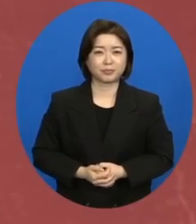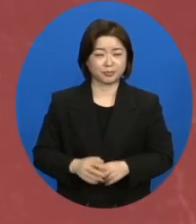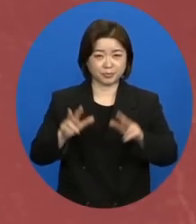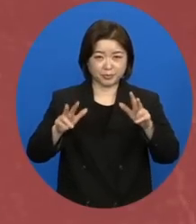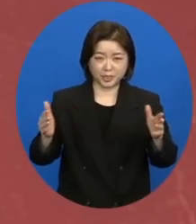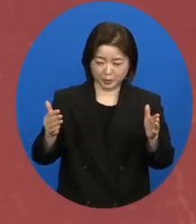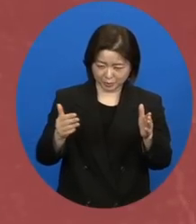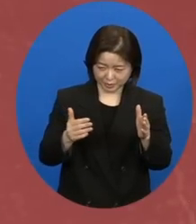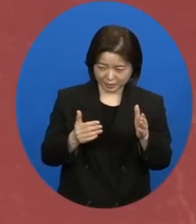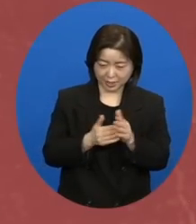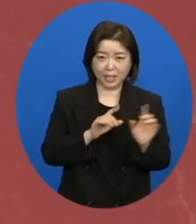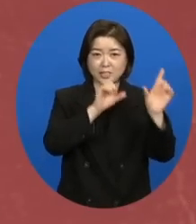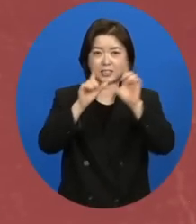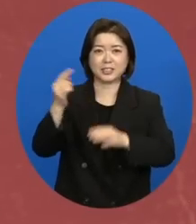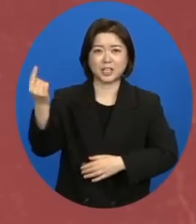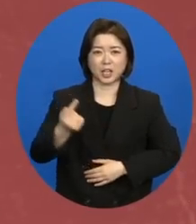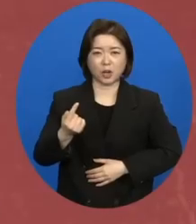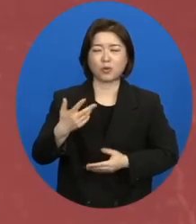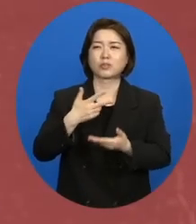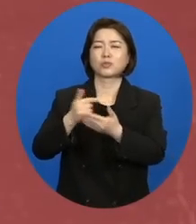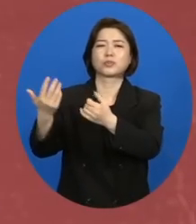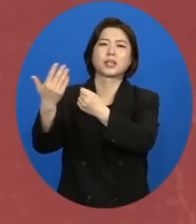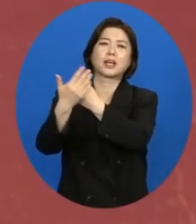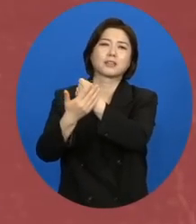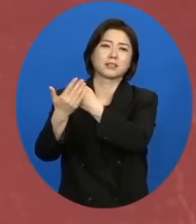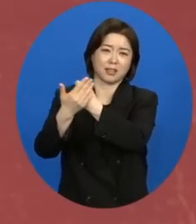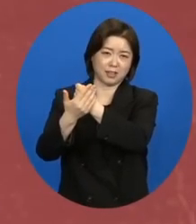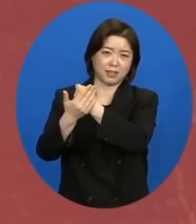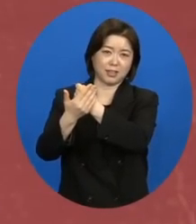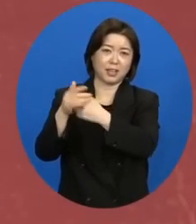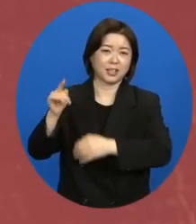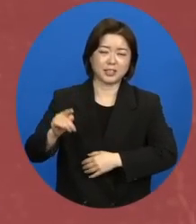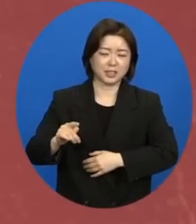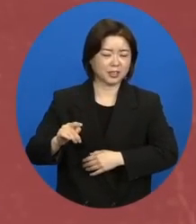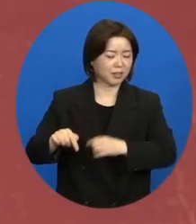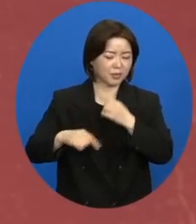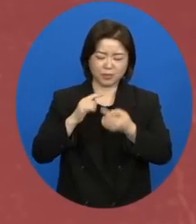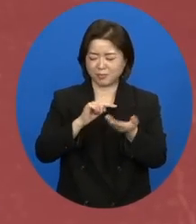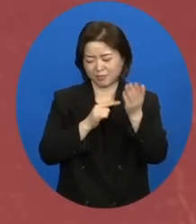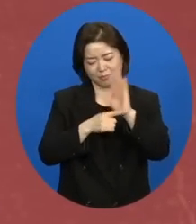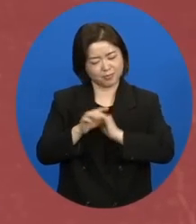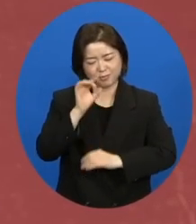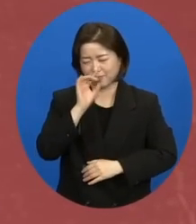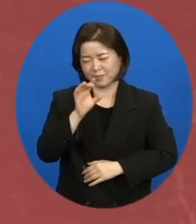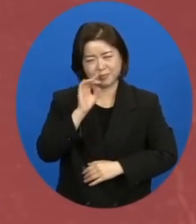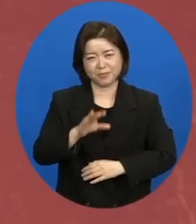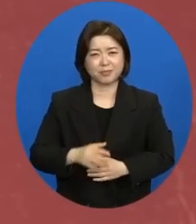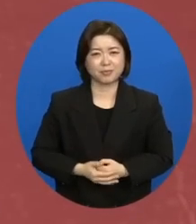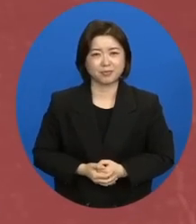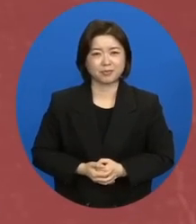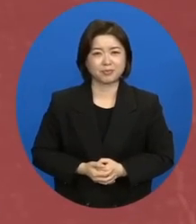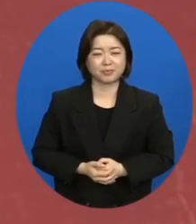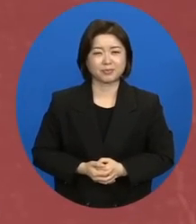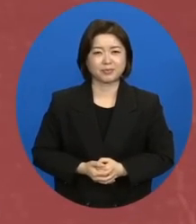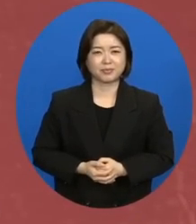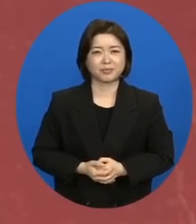지금까지 지내온 거 주의 크신 은혜다. 이거는 말로 다 할 수 없어요. 이건 그냥